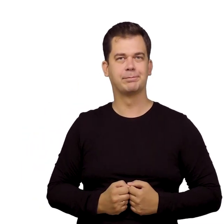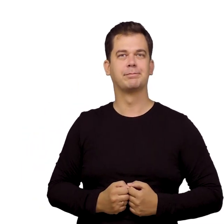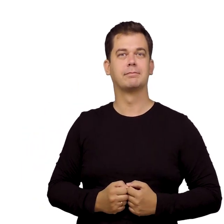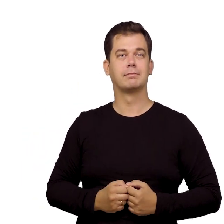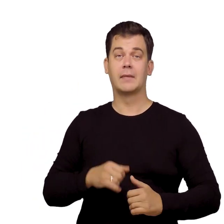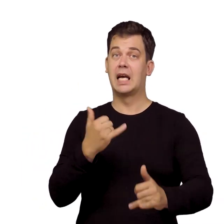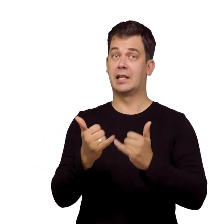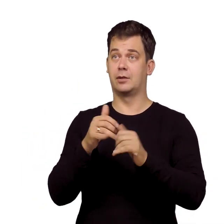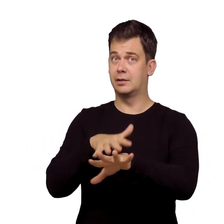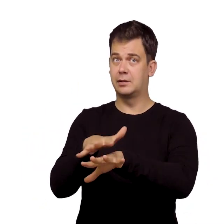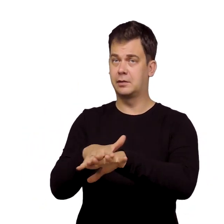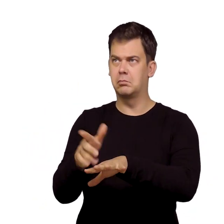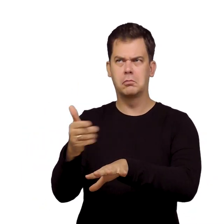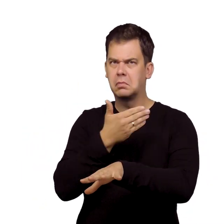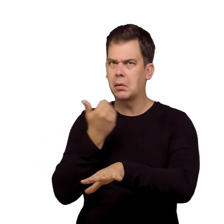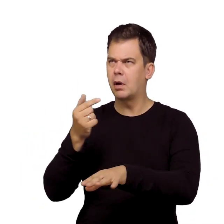wybieram Dodaj urządzenie.